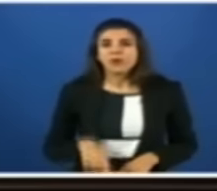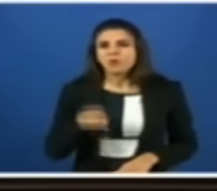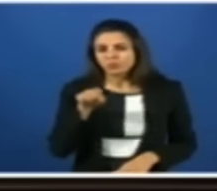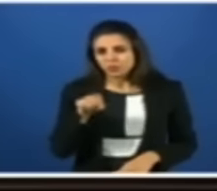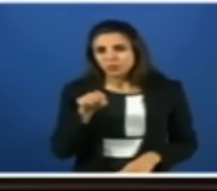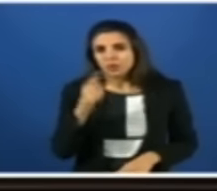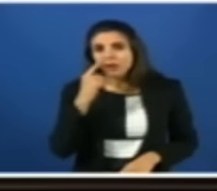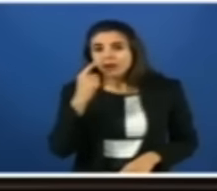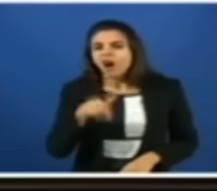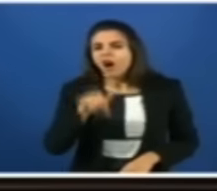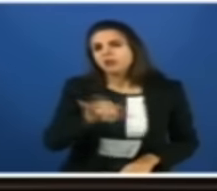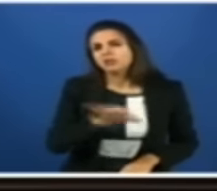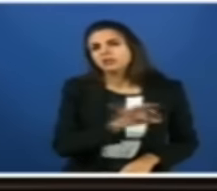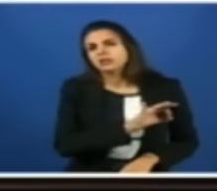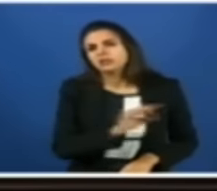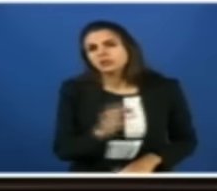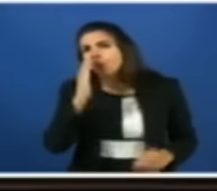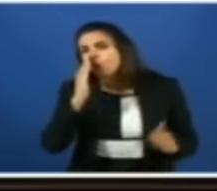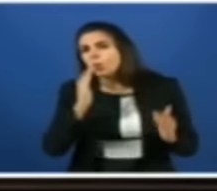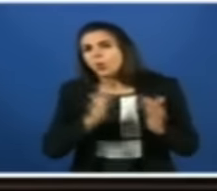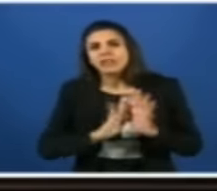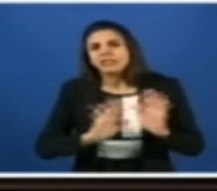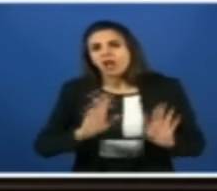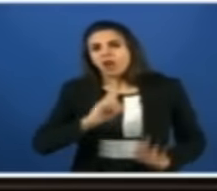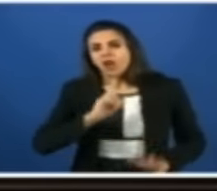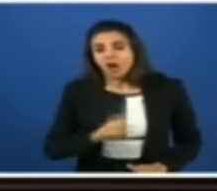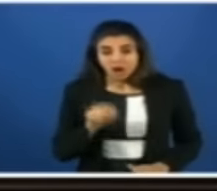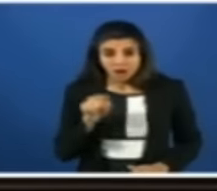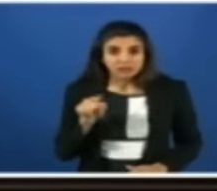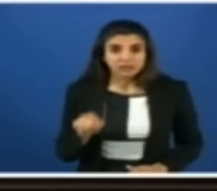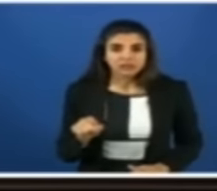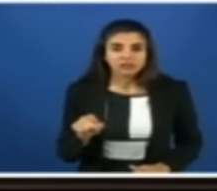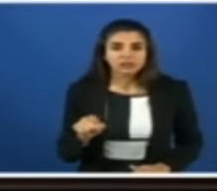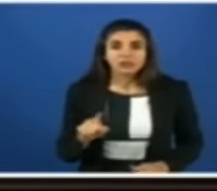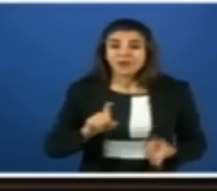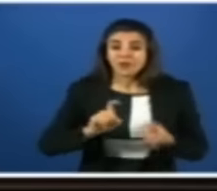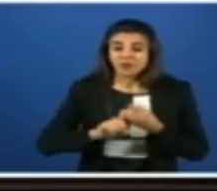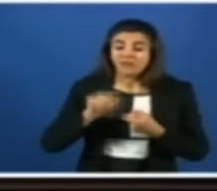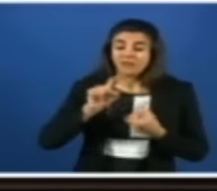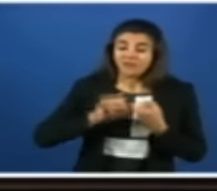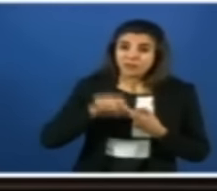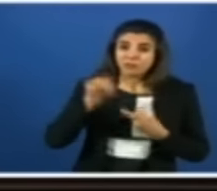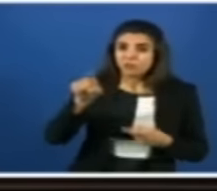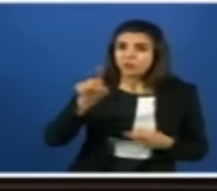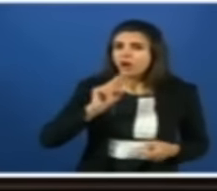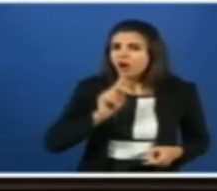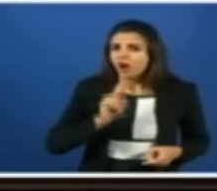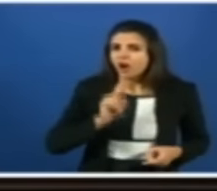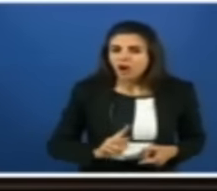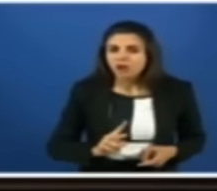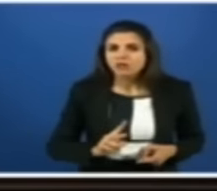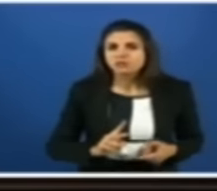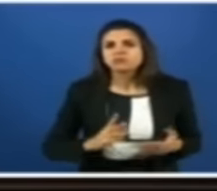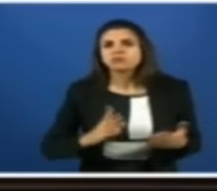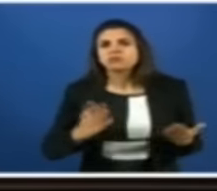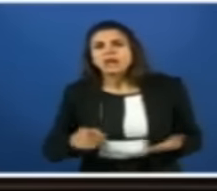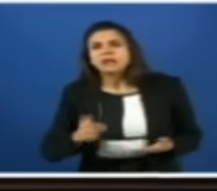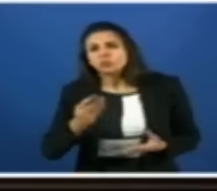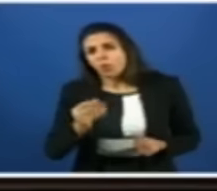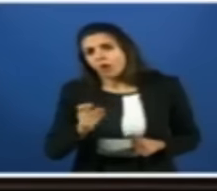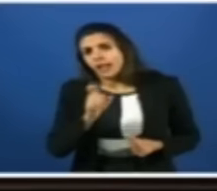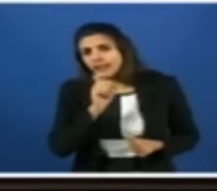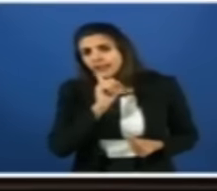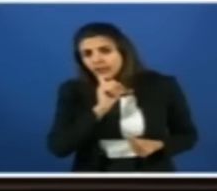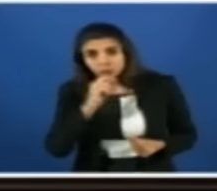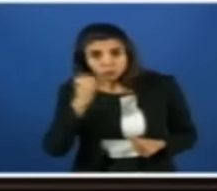haksız, yersiz bir karardır ve bu kararın ne kadar yanlış